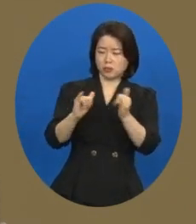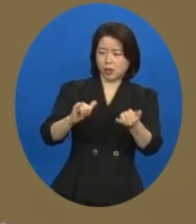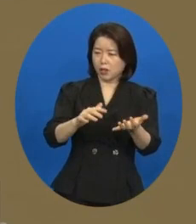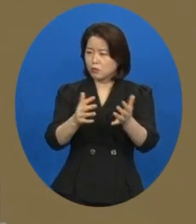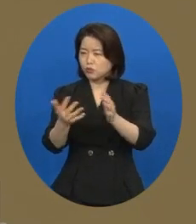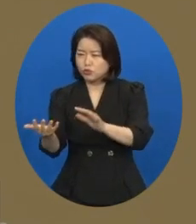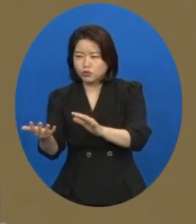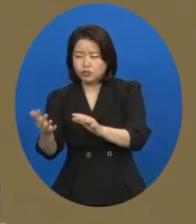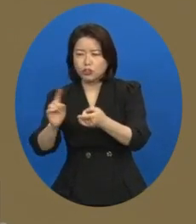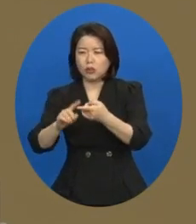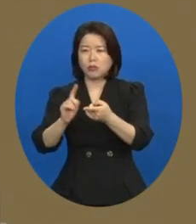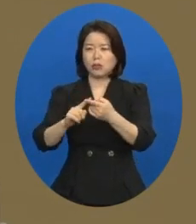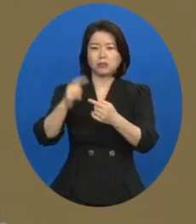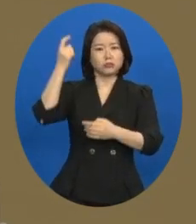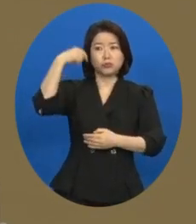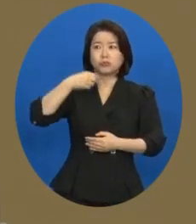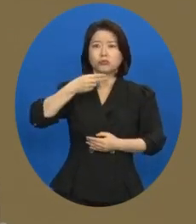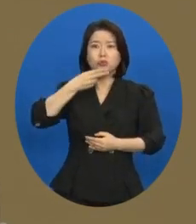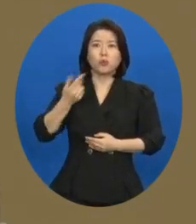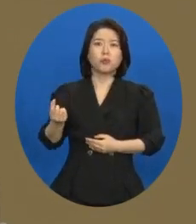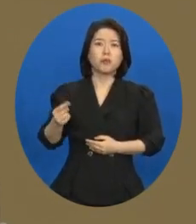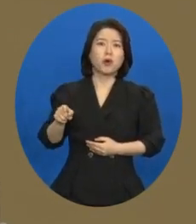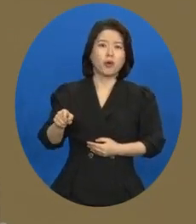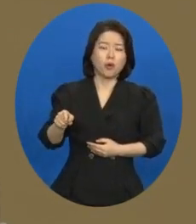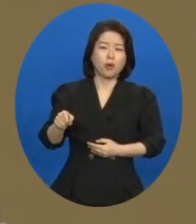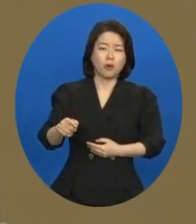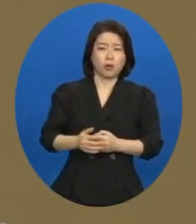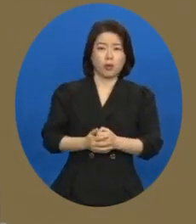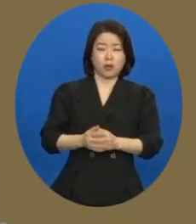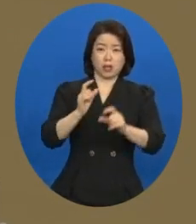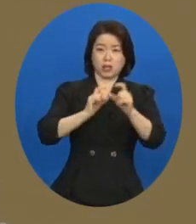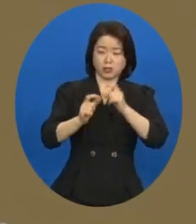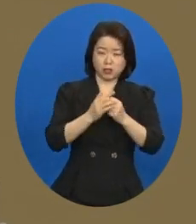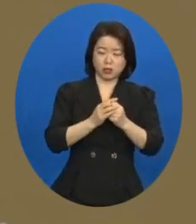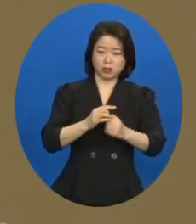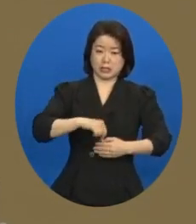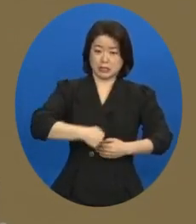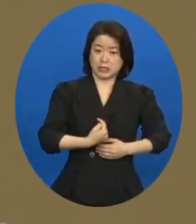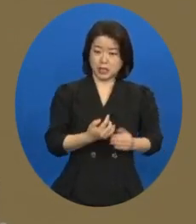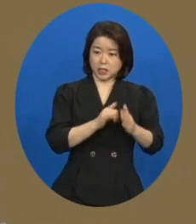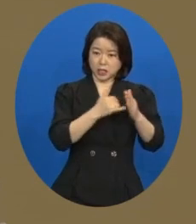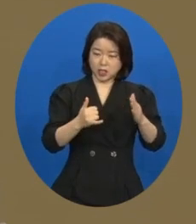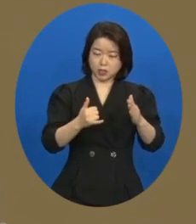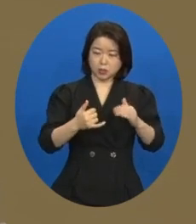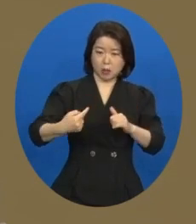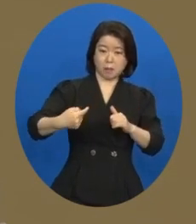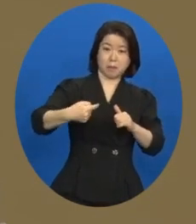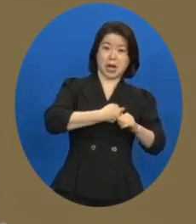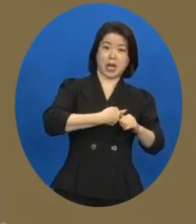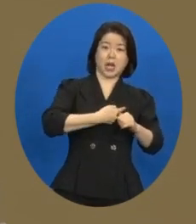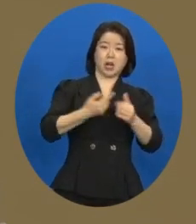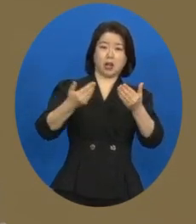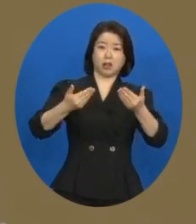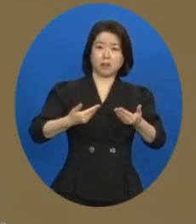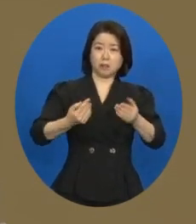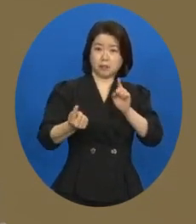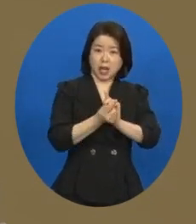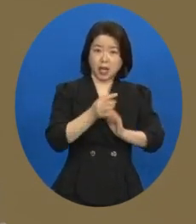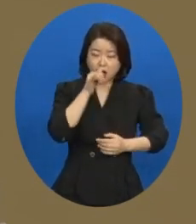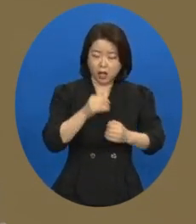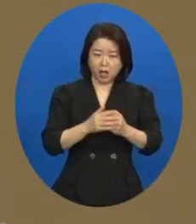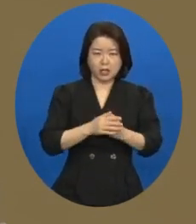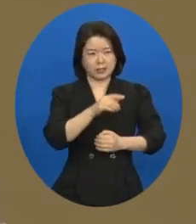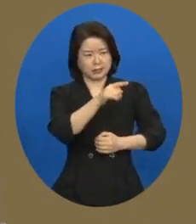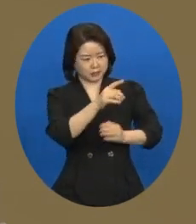대해서 무감각해질 수도 있는 거죠. 게다가 자기 가족이 죽임을 당했습니다. 그가